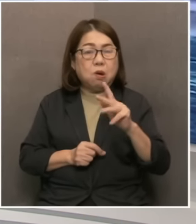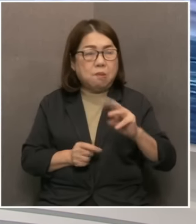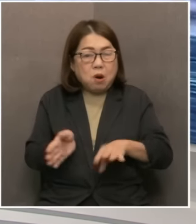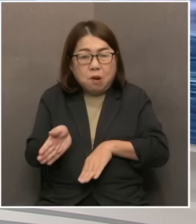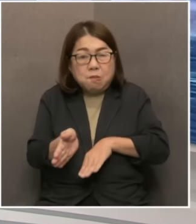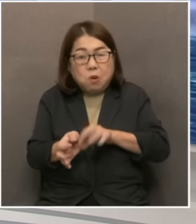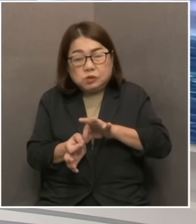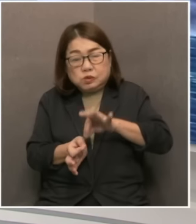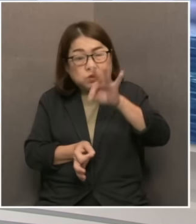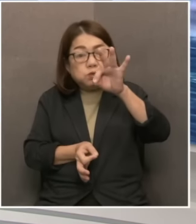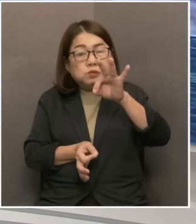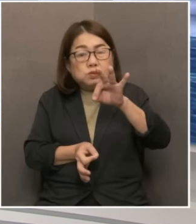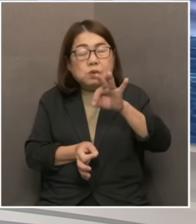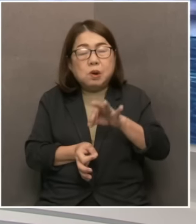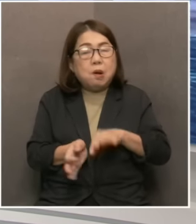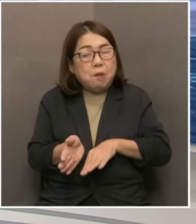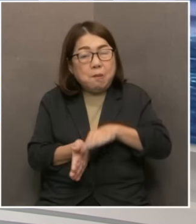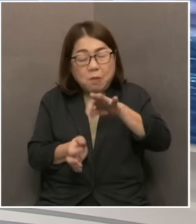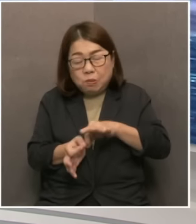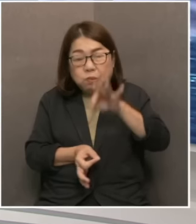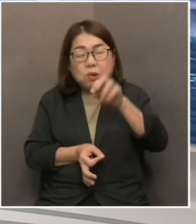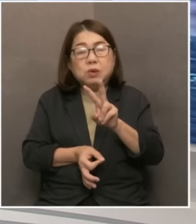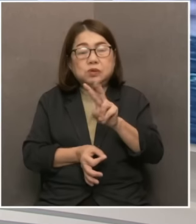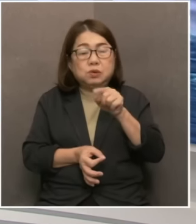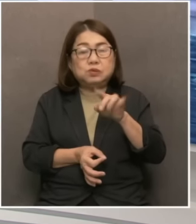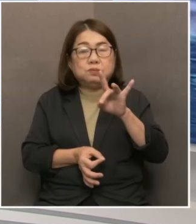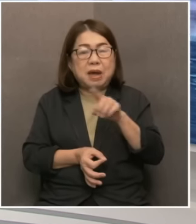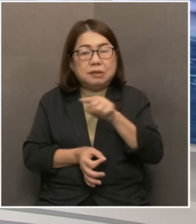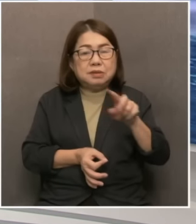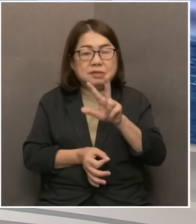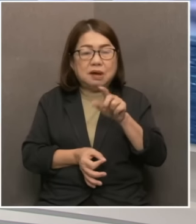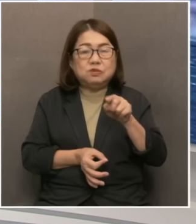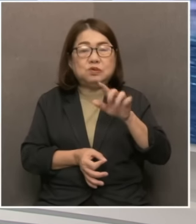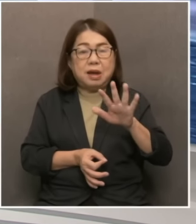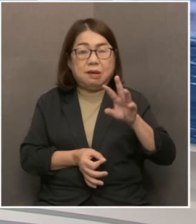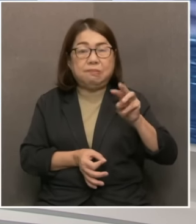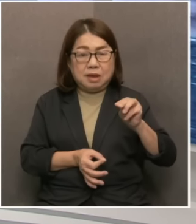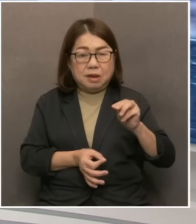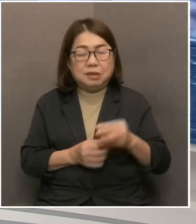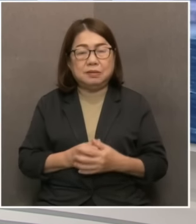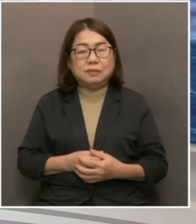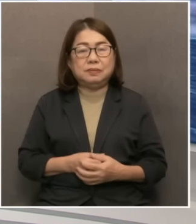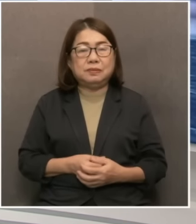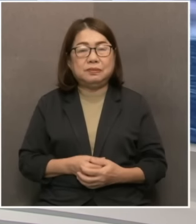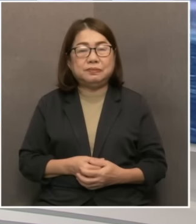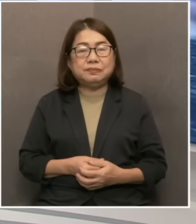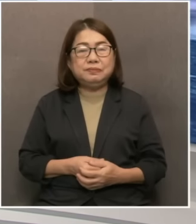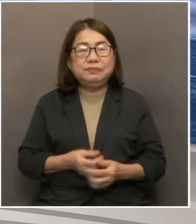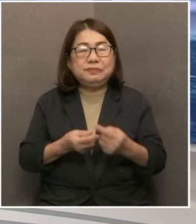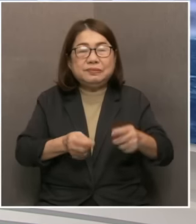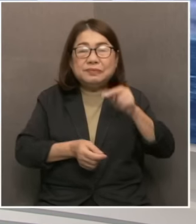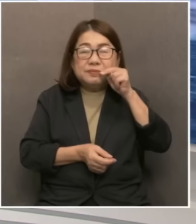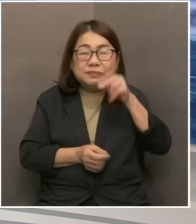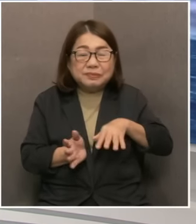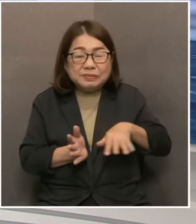ไว้พร้อมรับน้ำท่วมเนี่ยถึง 2.8ถึง 3.5มตจากระดับน้ำทะเลปานกลางซึ่งแม่น้ำเจ้าพระยาเนี่ย